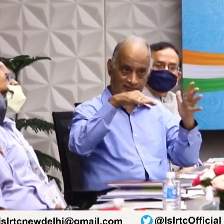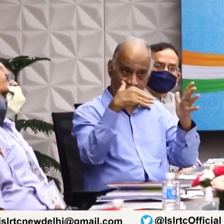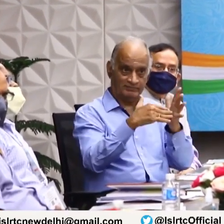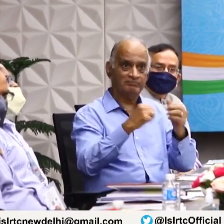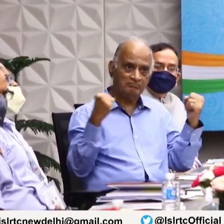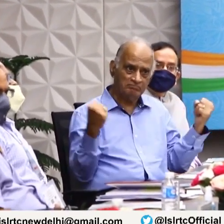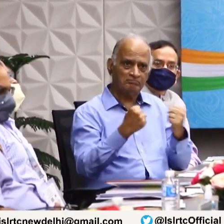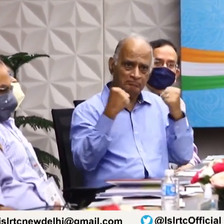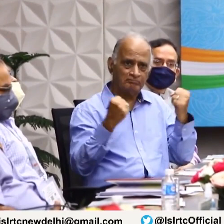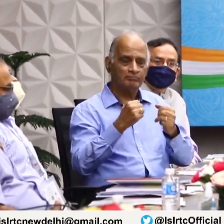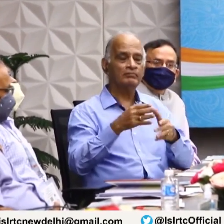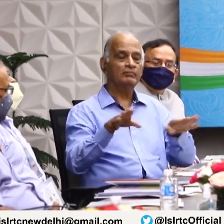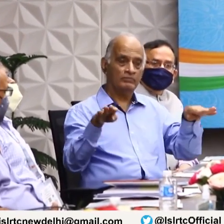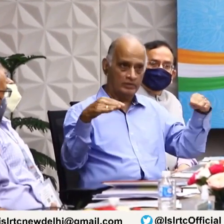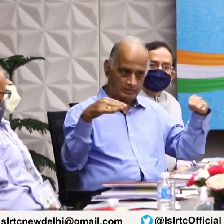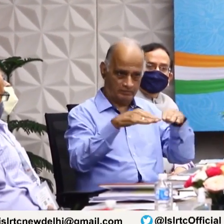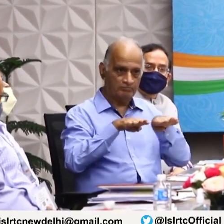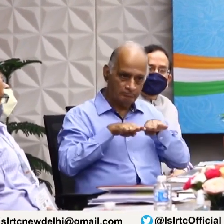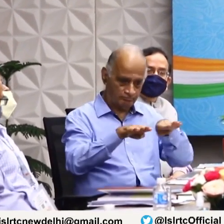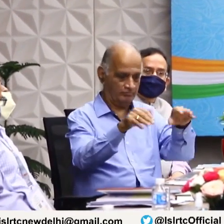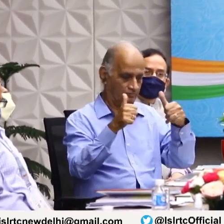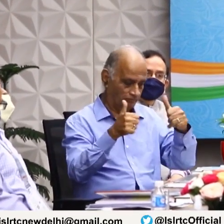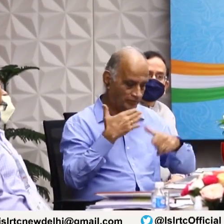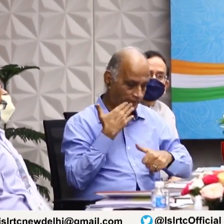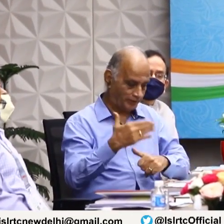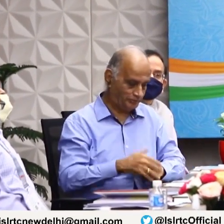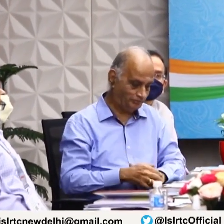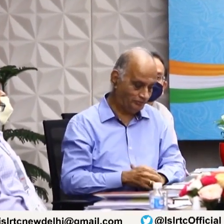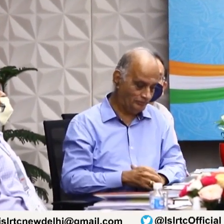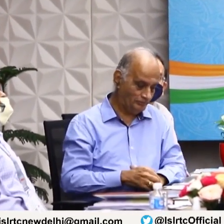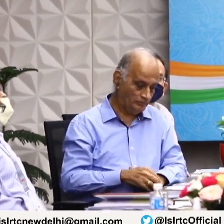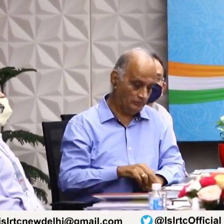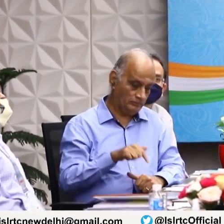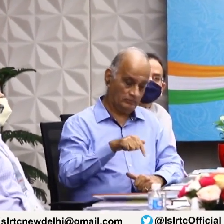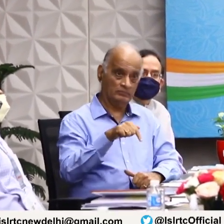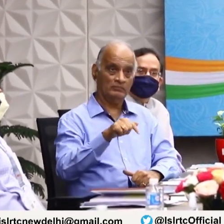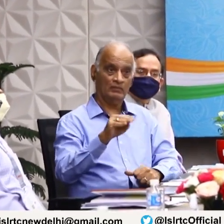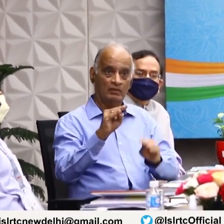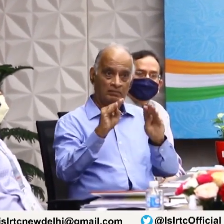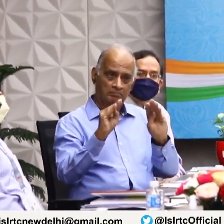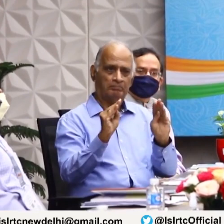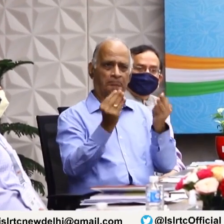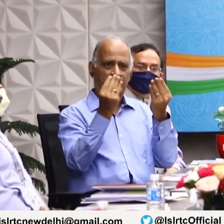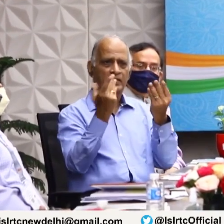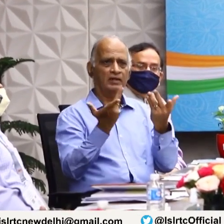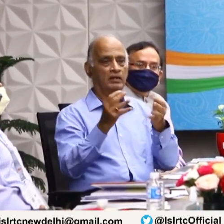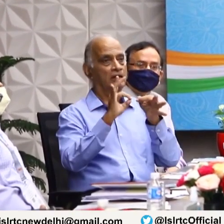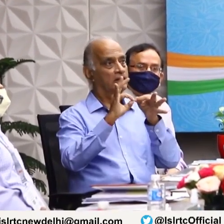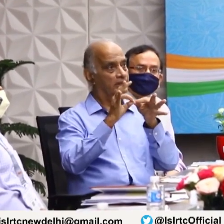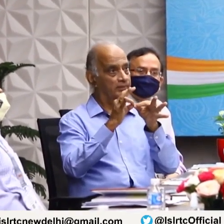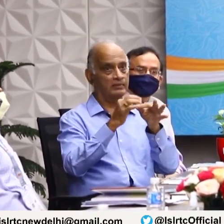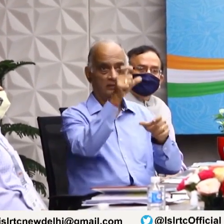हैं। एवं साथ ही ISLRTC की जो टीम है वो भी बहुत अच्छा काम कर रही है, उसके लिए उसको भी धन्यवाद